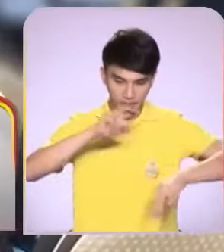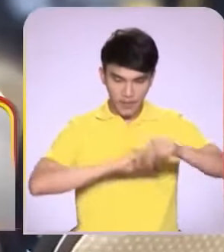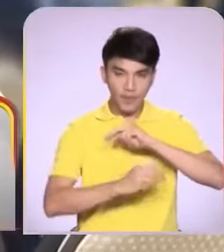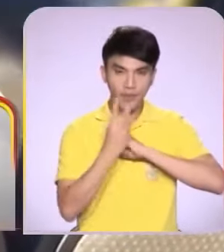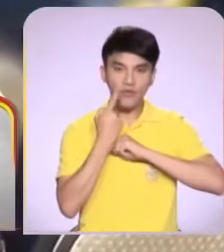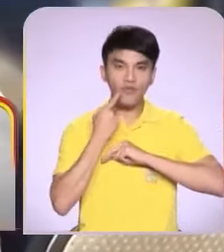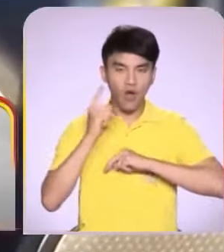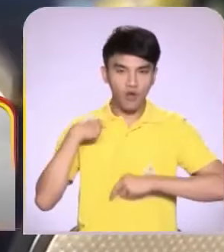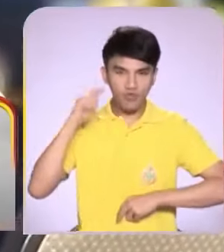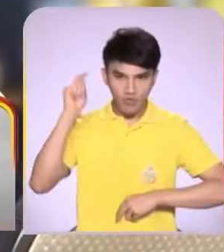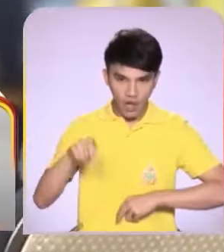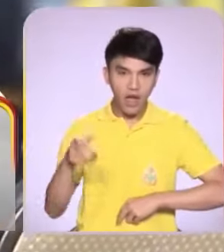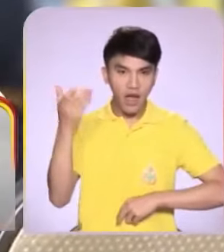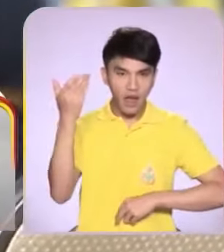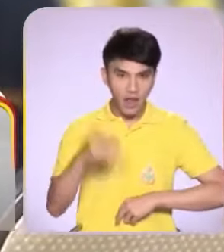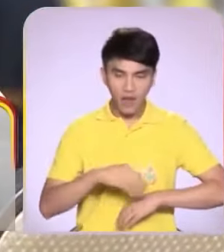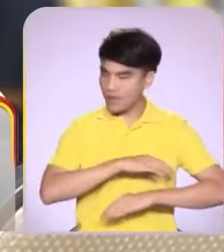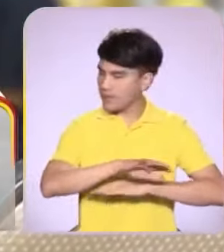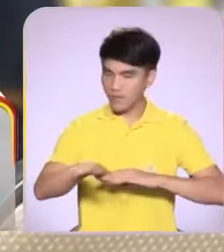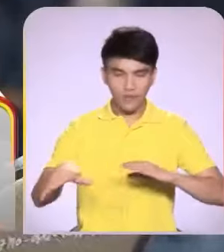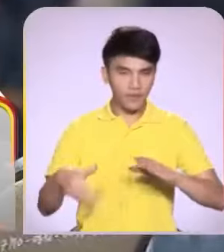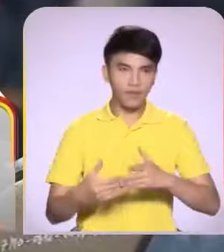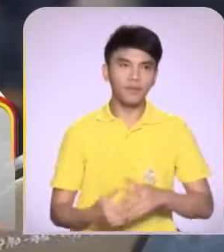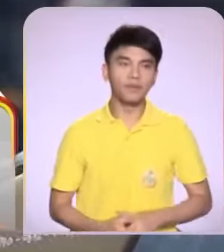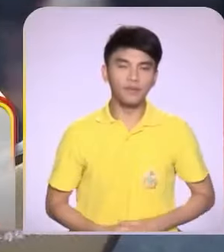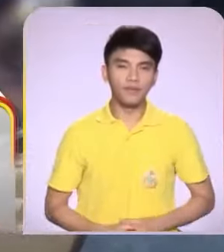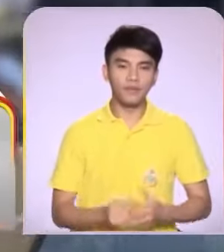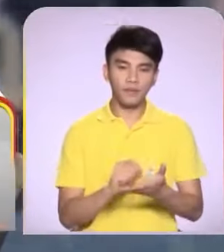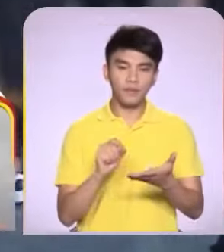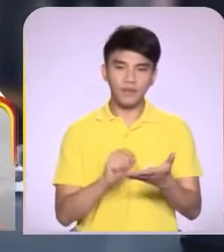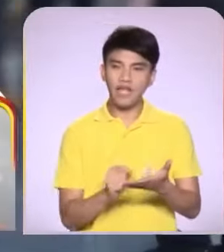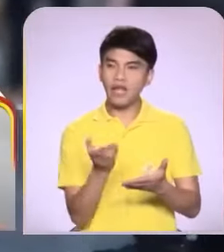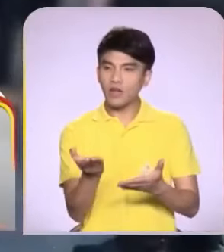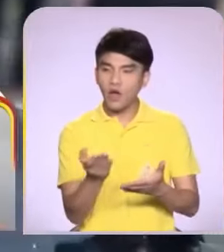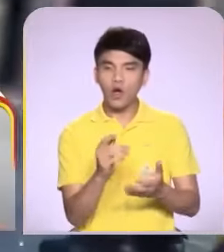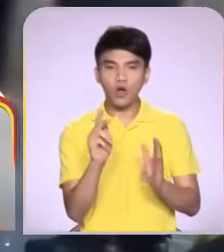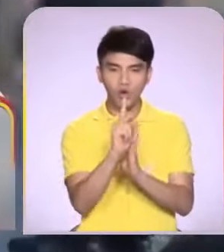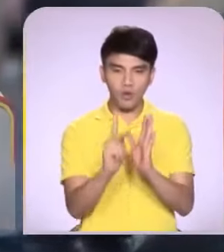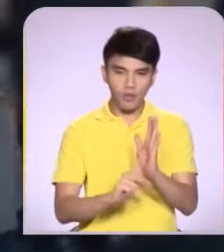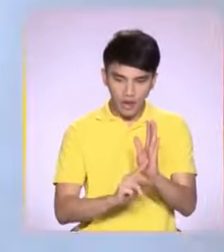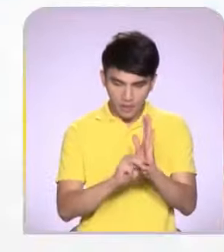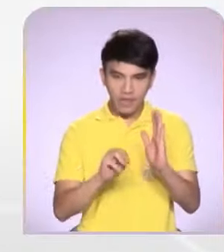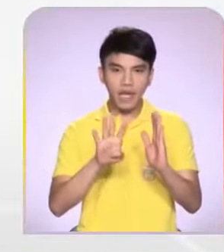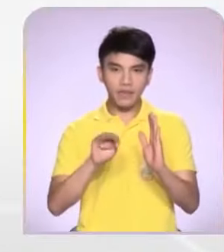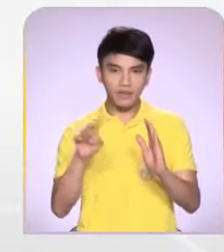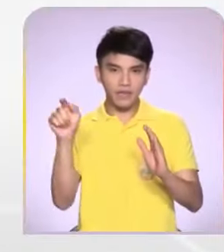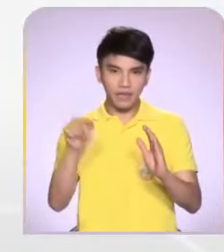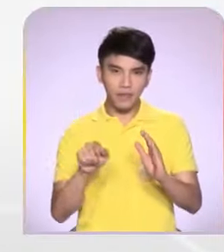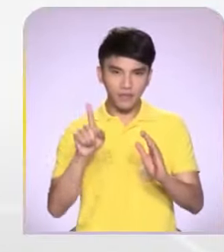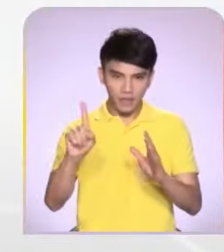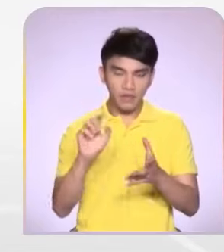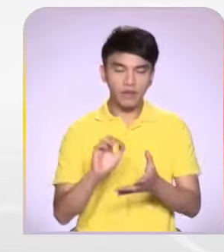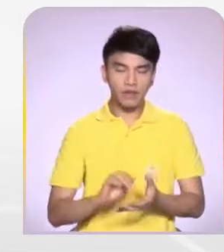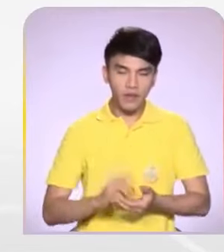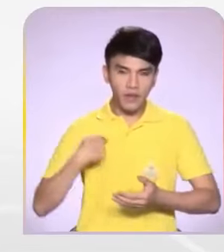ำตัวผู้ต้องหาฟ้องต่อศาลแล้วเนี่ยผู้เสียหายทุกรายนะครับเขียนคำร้องตามปวิอาญามาตรา 44/1 ขอให้ศาลมี